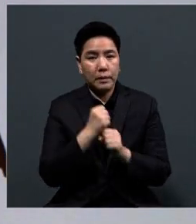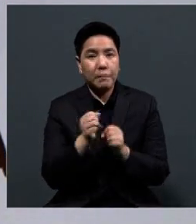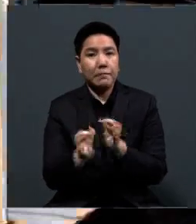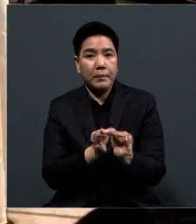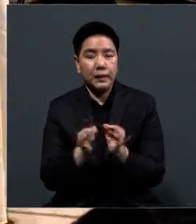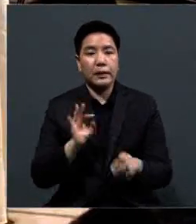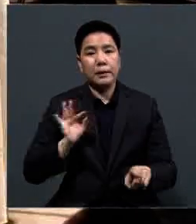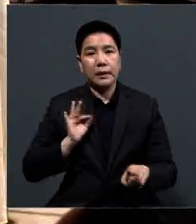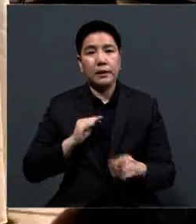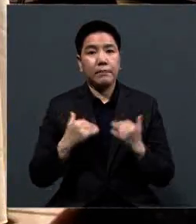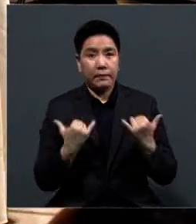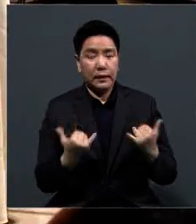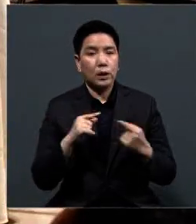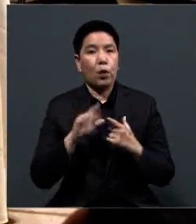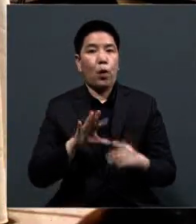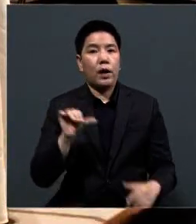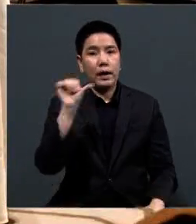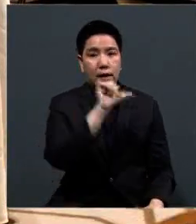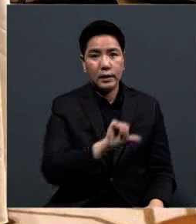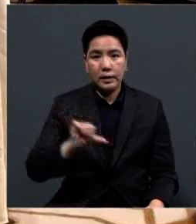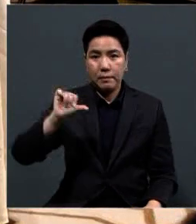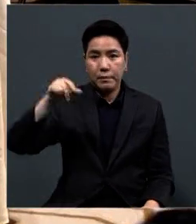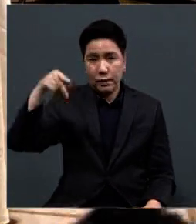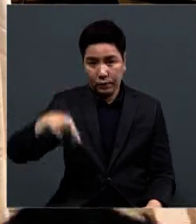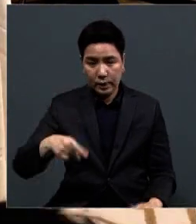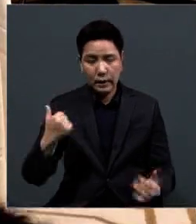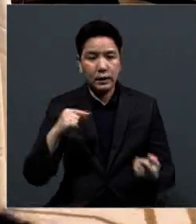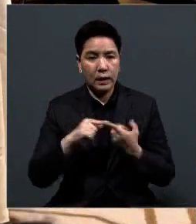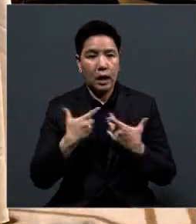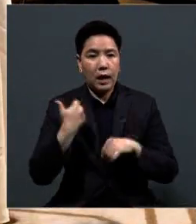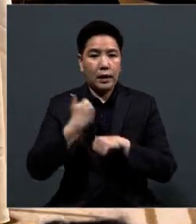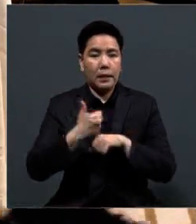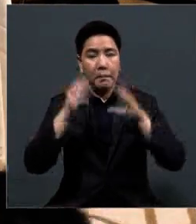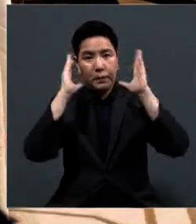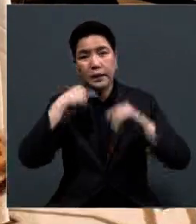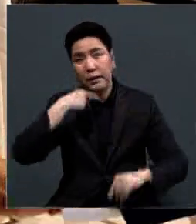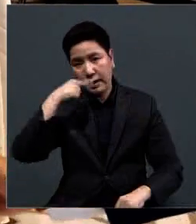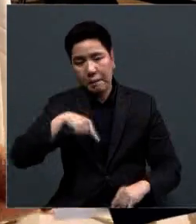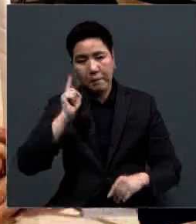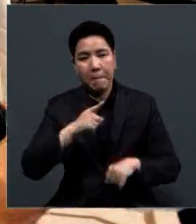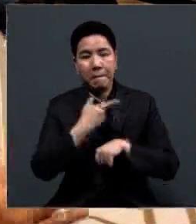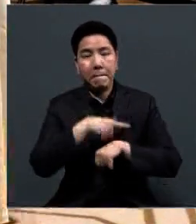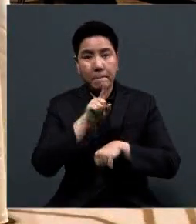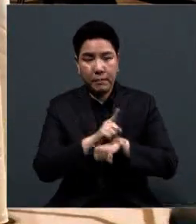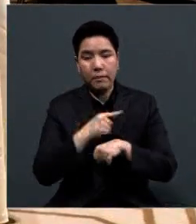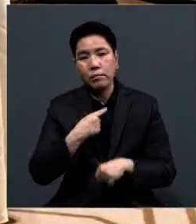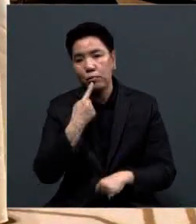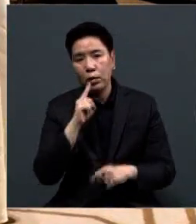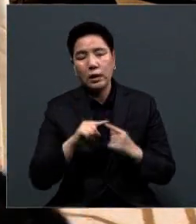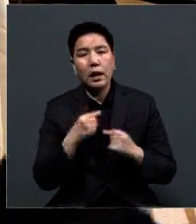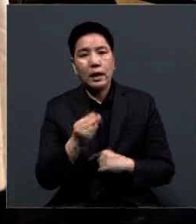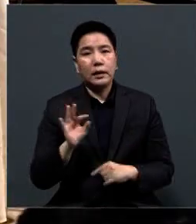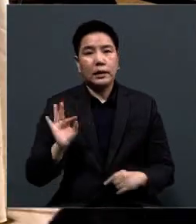ปรึกษาประเทศสมาชิกในภูมิภาคเอเชียแปซิฟิกสำหรับอธิบดีกรมชาสัมพันธ์เองในฐานะประธานก็เน้นย้ำให้